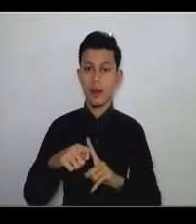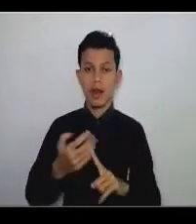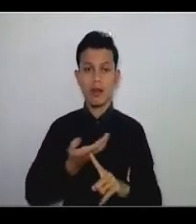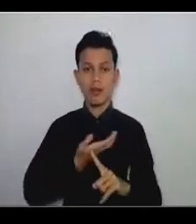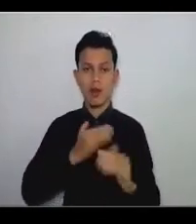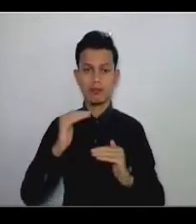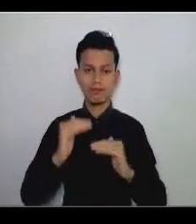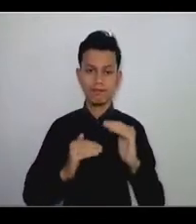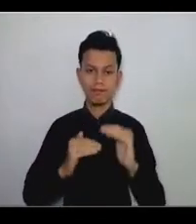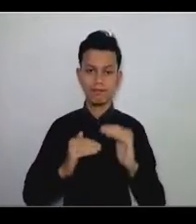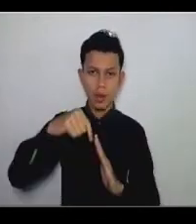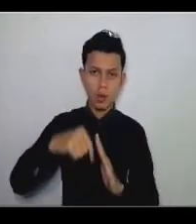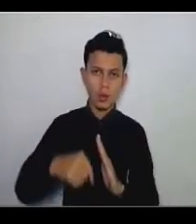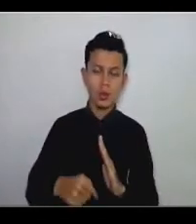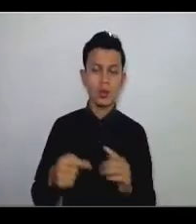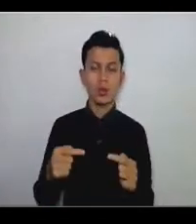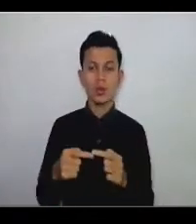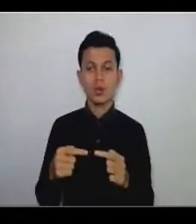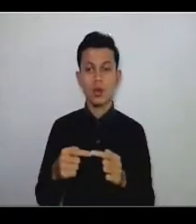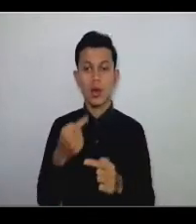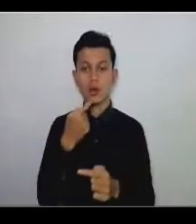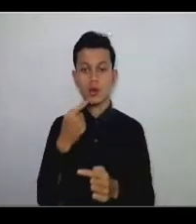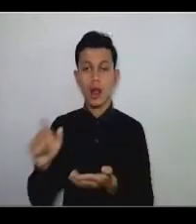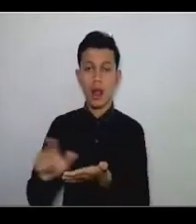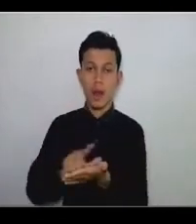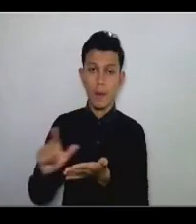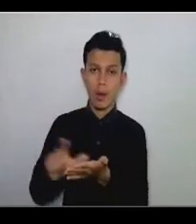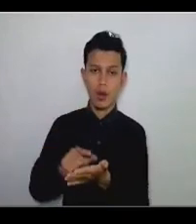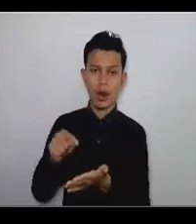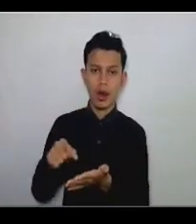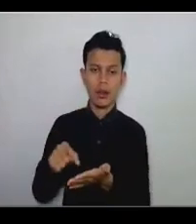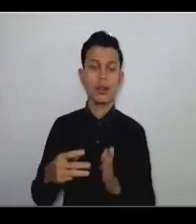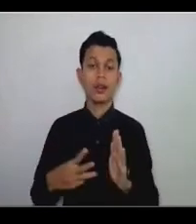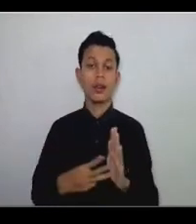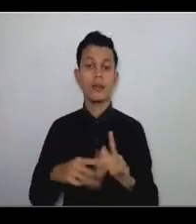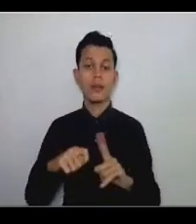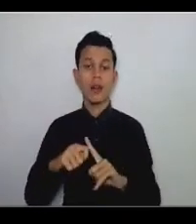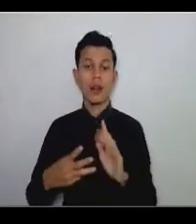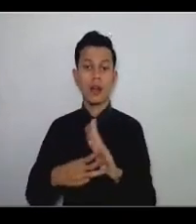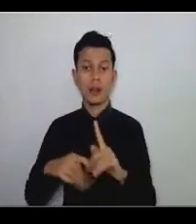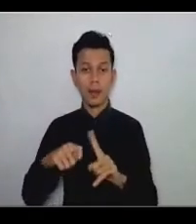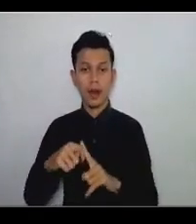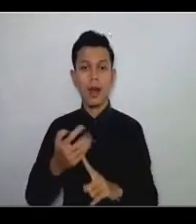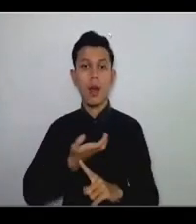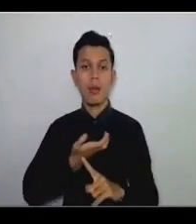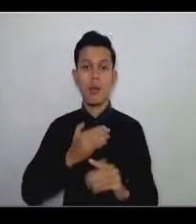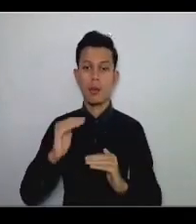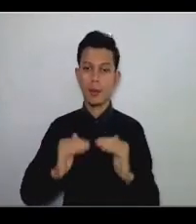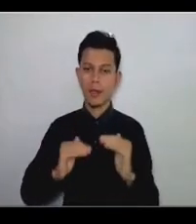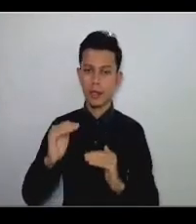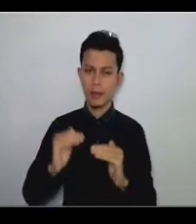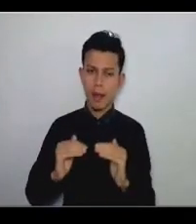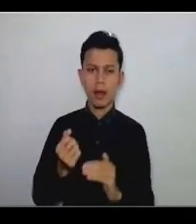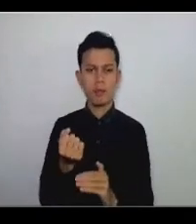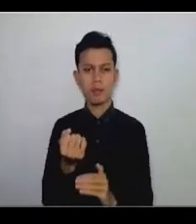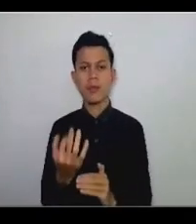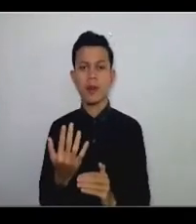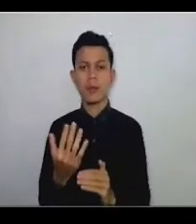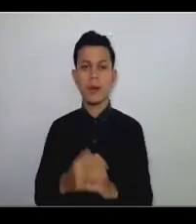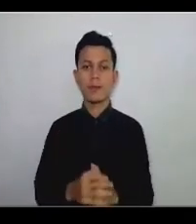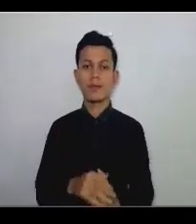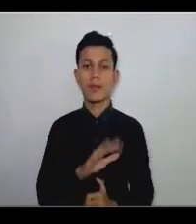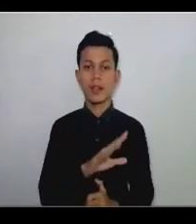lanjut berkenaan dengan dalil-dalil pelapor penting bagi majelis kehormatan untuk mempertimbangkan sebagai berikut